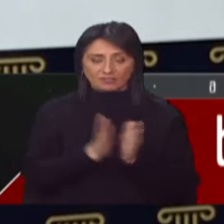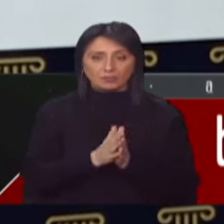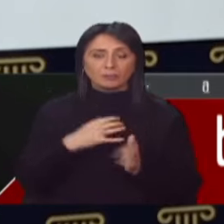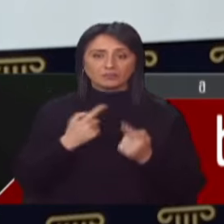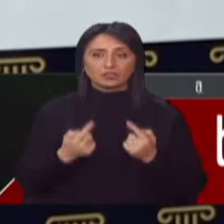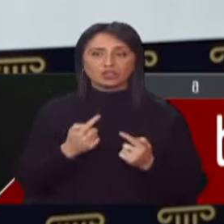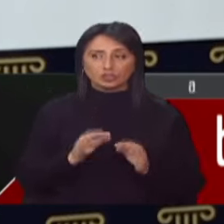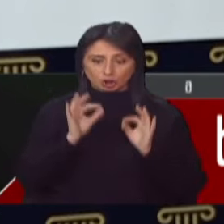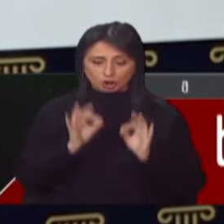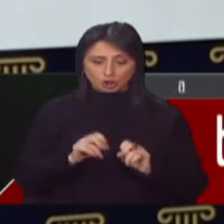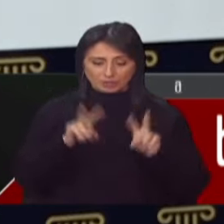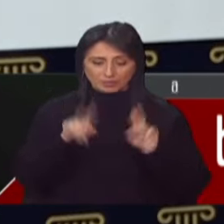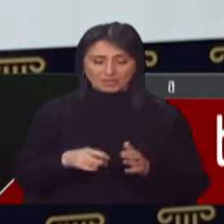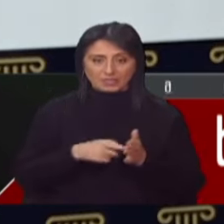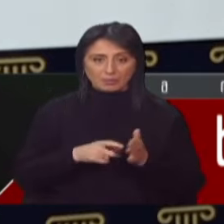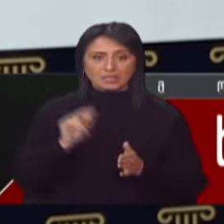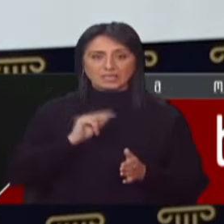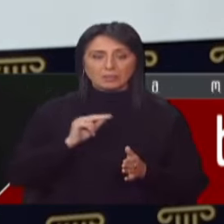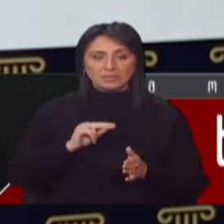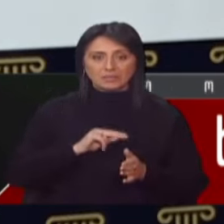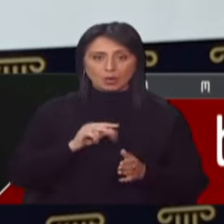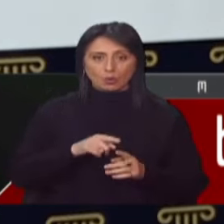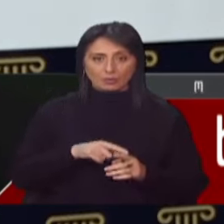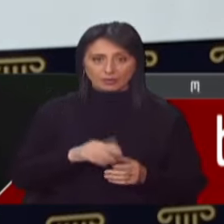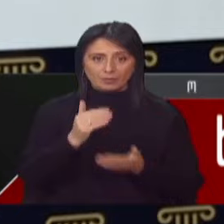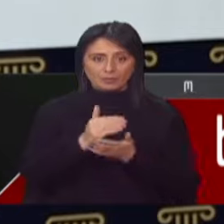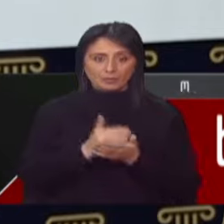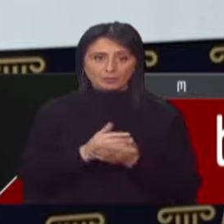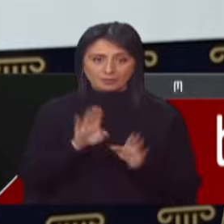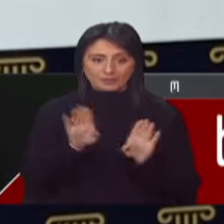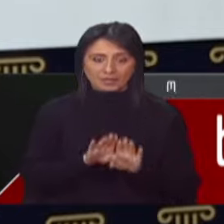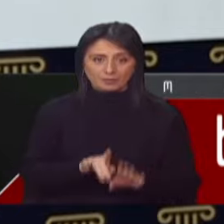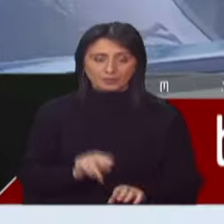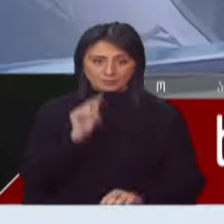da mnishnalovanie ro spore specialuma sagamozebo samsakhurma gamoishnams gaus iniciativa.